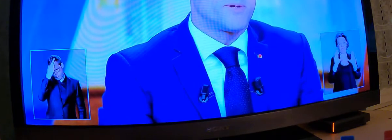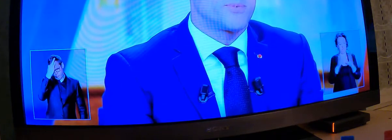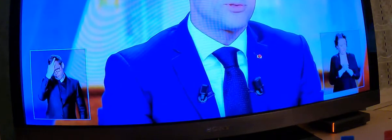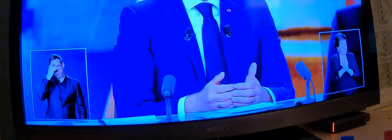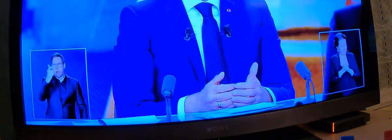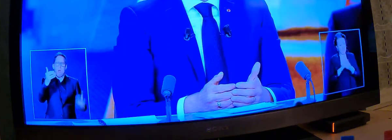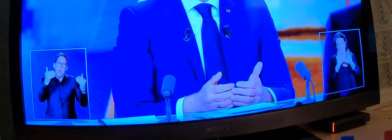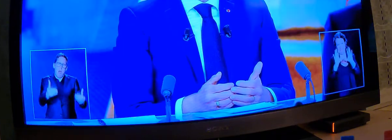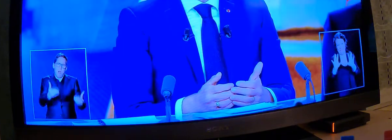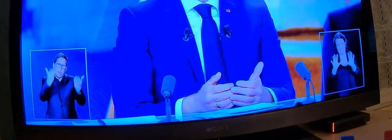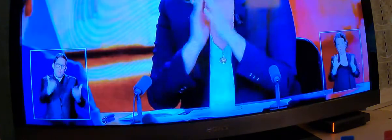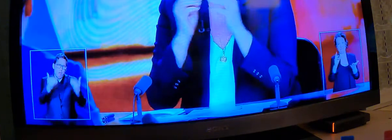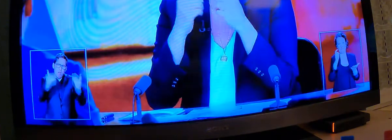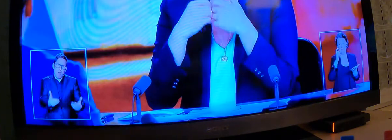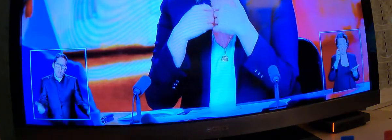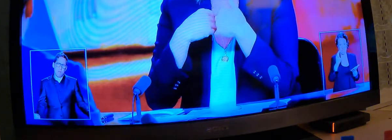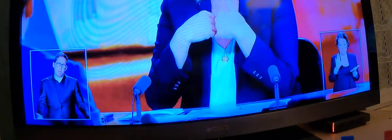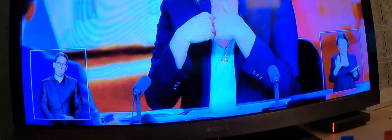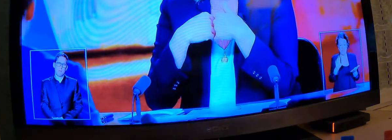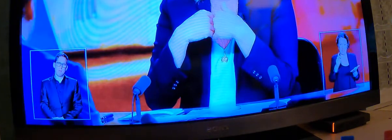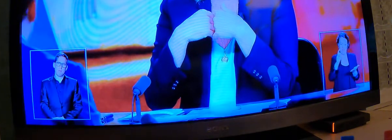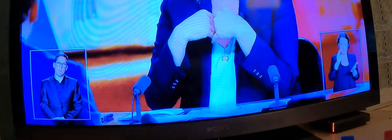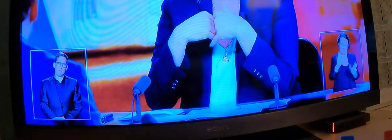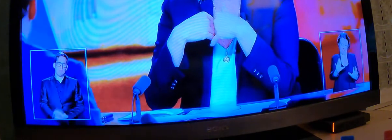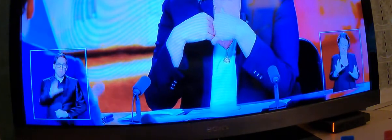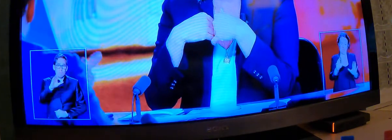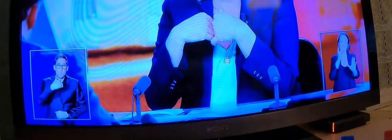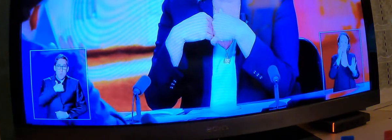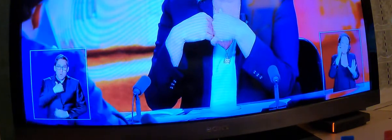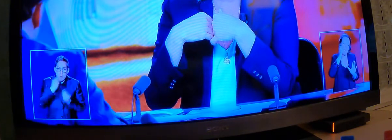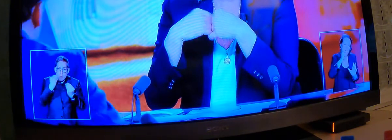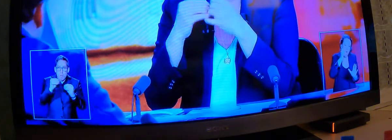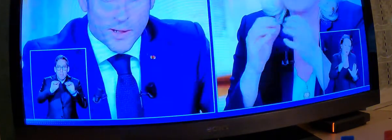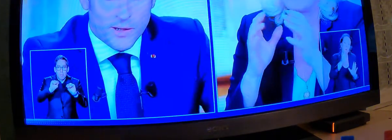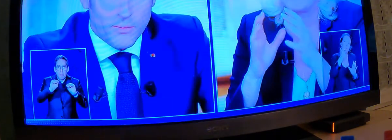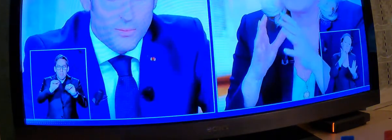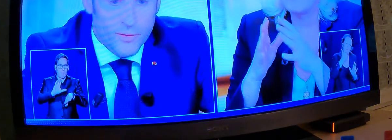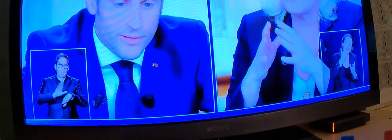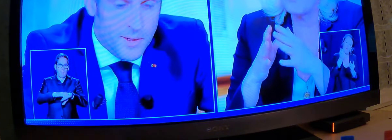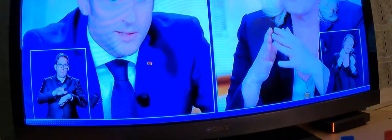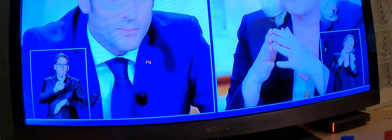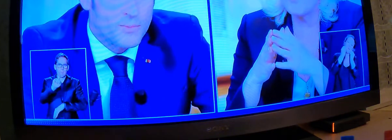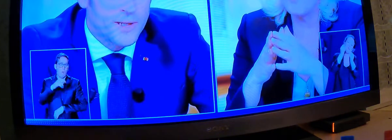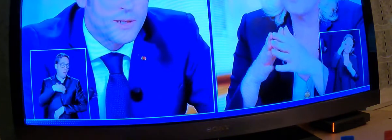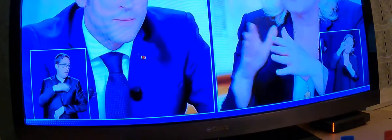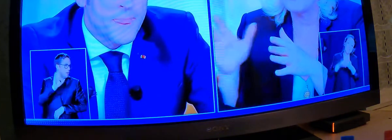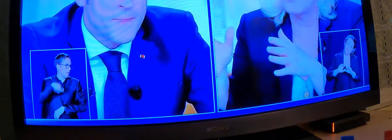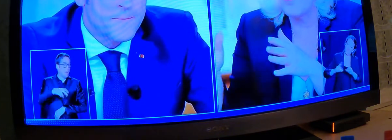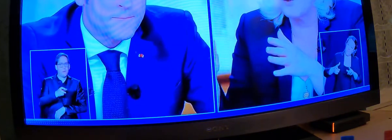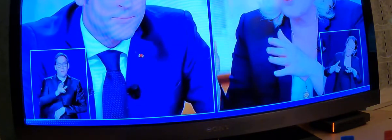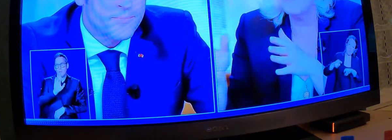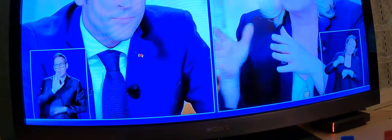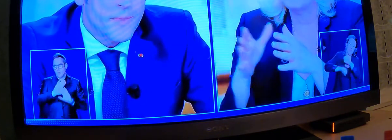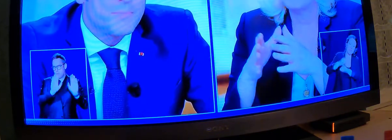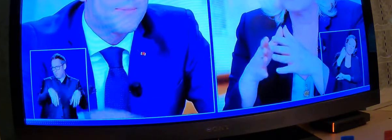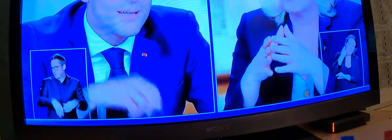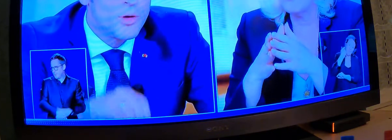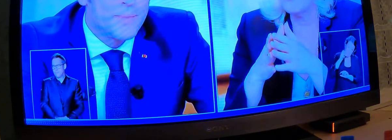confondre, c'est pas possible. Monsieur Macron, ne me donnez pas de leçons sur le financement de mon projet. Je connais le numéro par cœur, ne me faites pas, Madame Le Pen. Sur le financement de mon